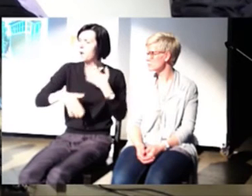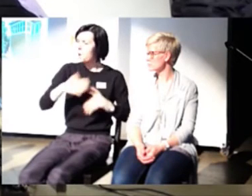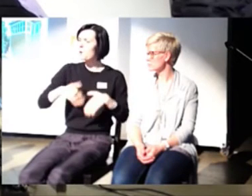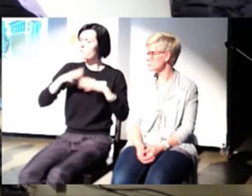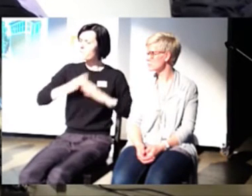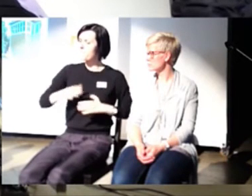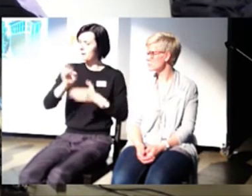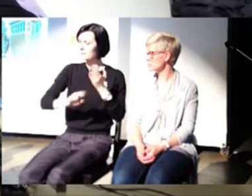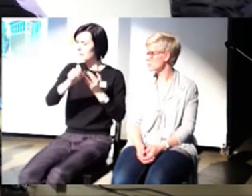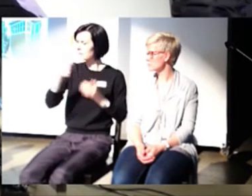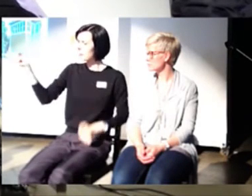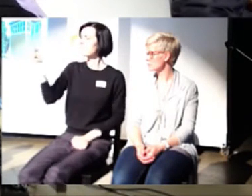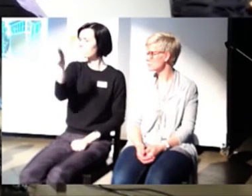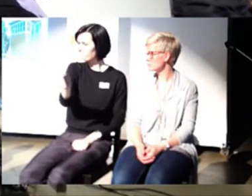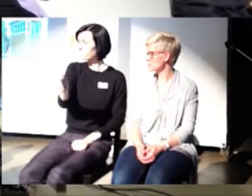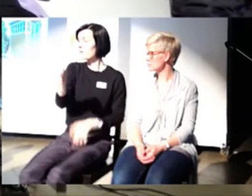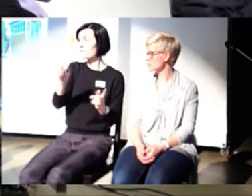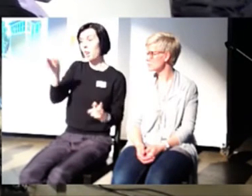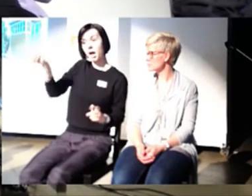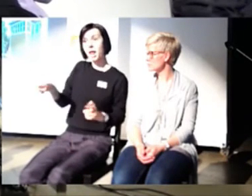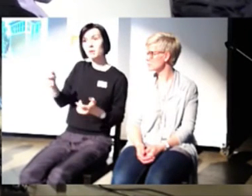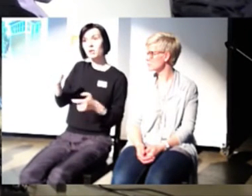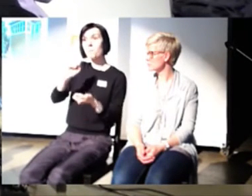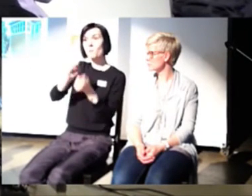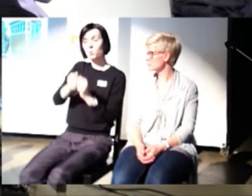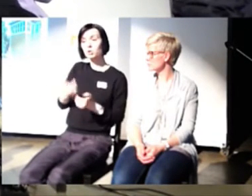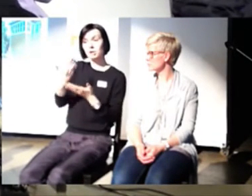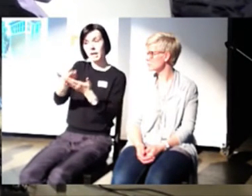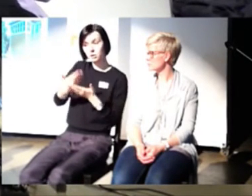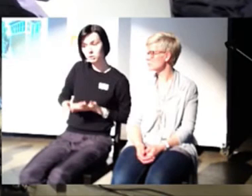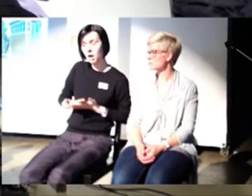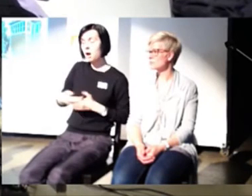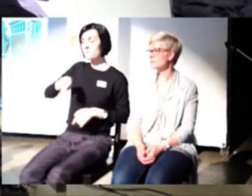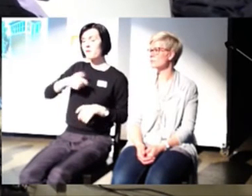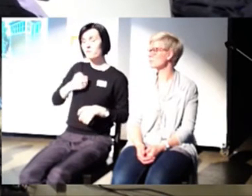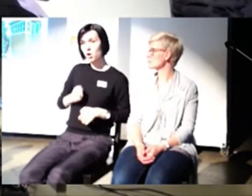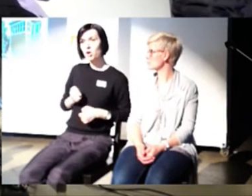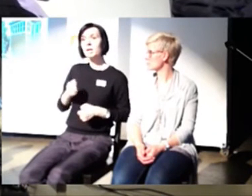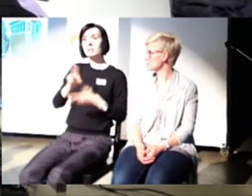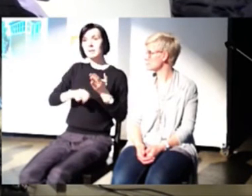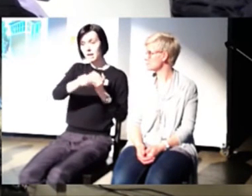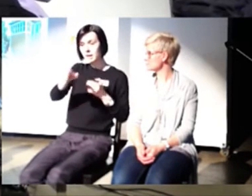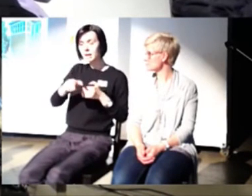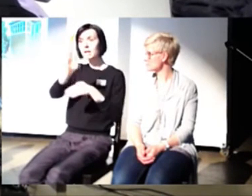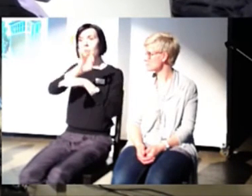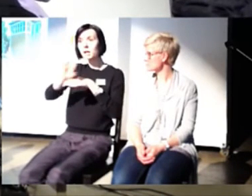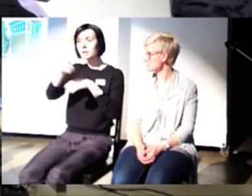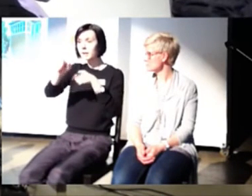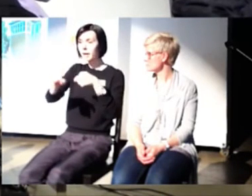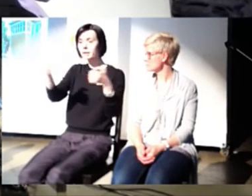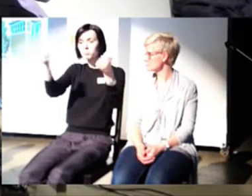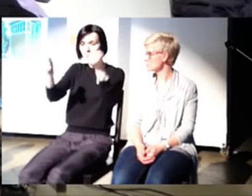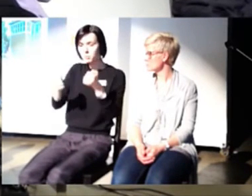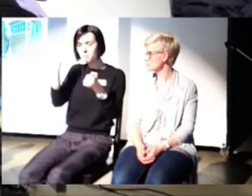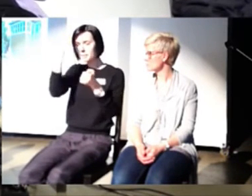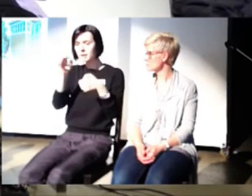ehdottaa tänne muutoksia. Me voidaan ottaa taiteilijoita ja arkkitehtejä mukaan miettimään, miten ne muutokset voitaisiin tehdä residenssiympäristössä